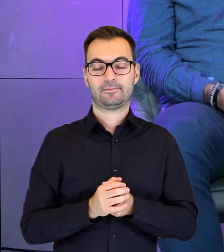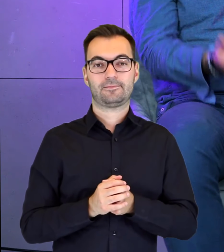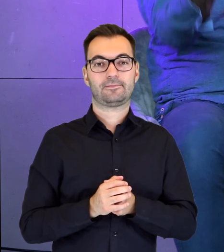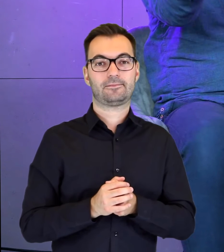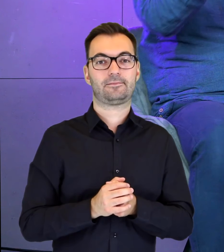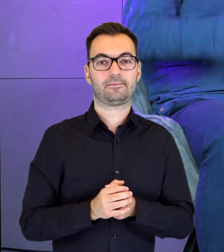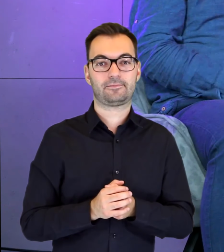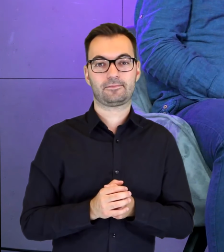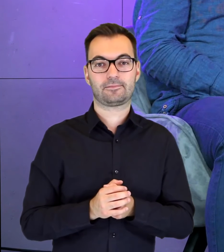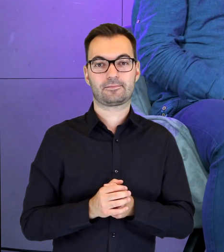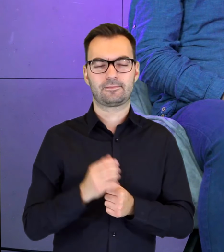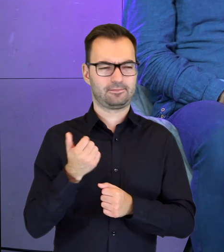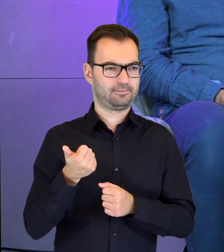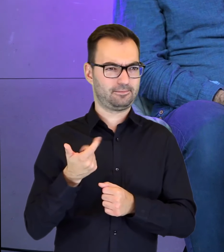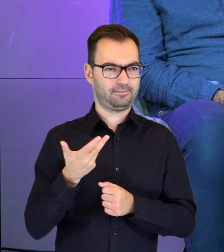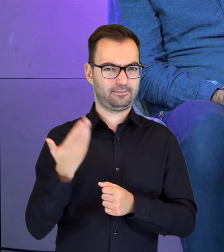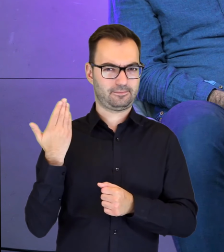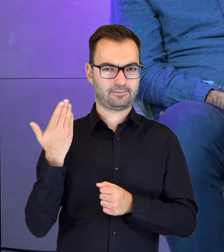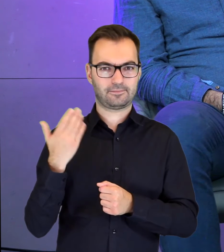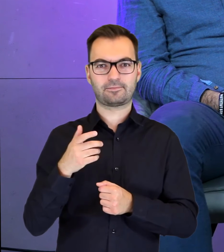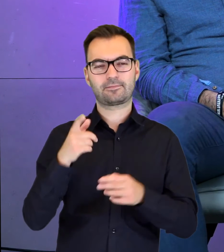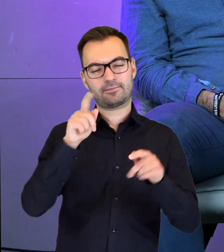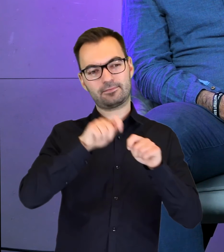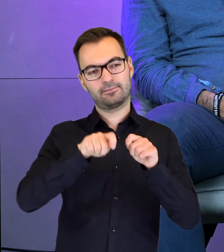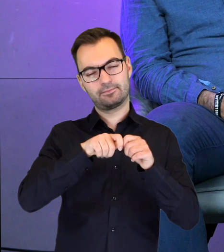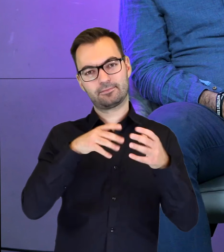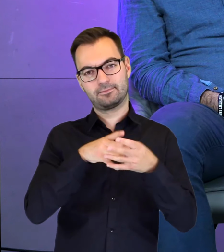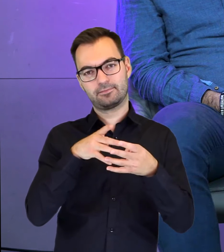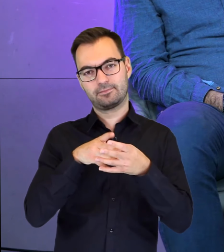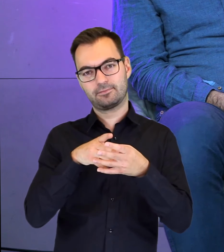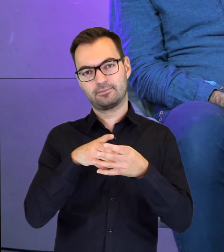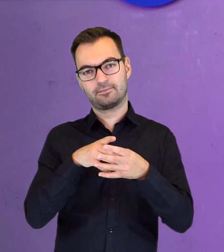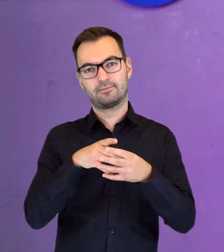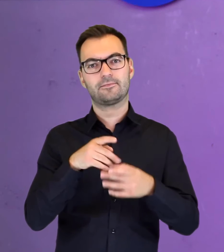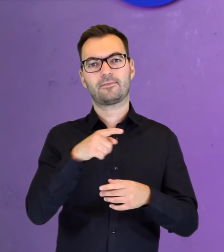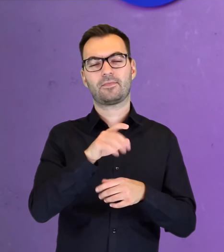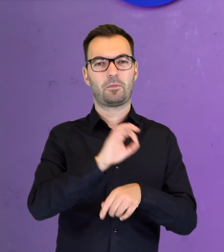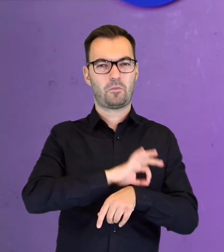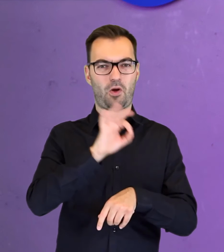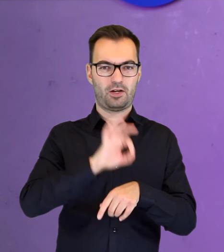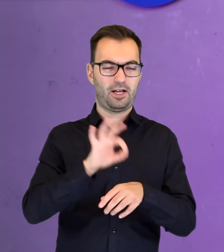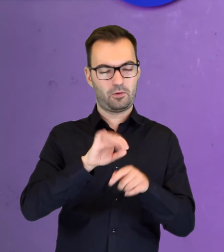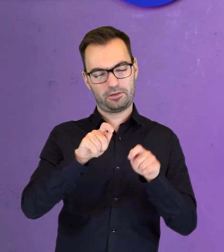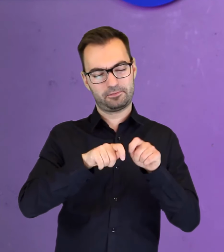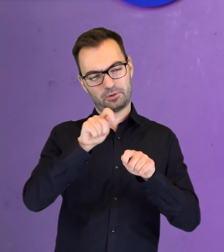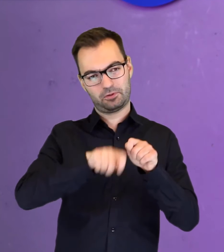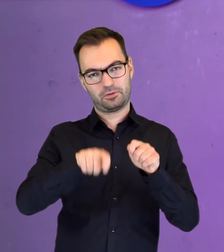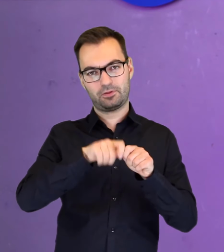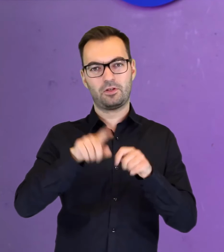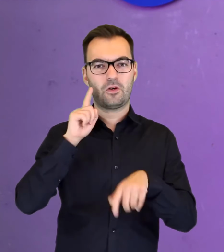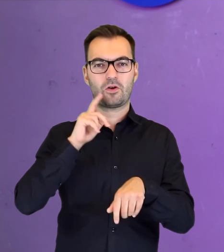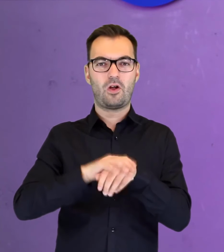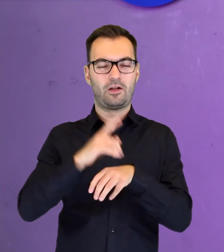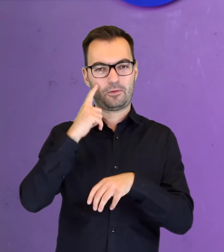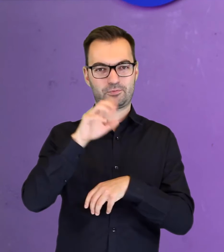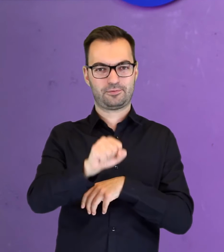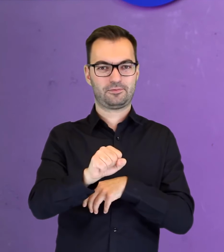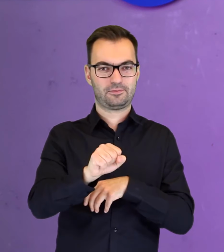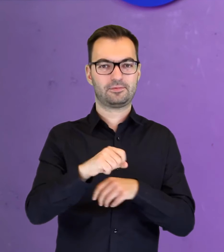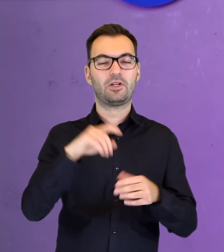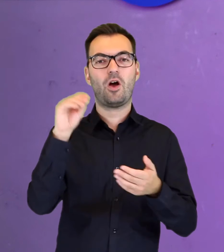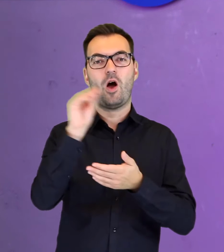zgadza to nawet taki przykład z z kilku dni wcześniej w Walii dawaliśmy audytowa liśmy